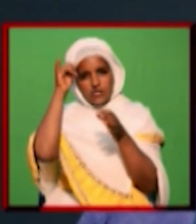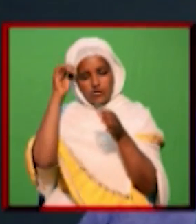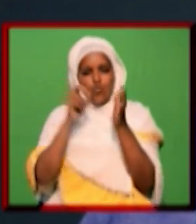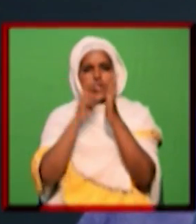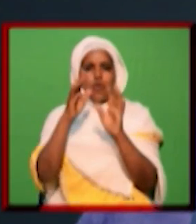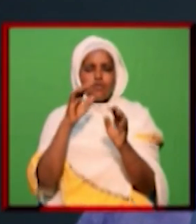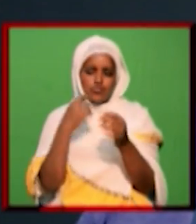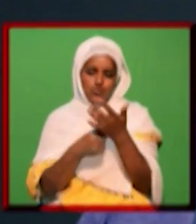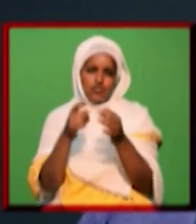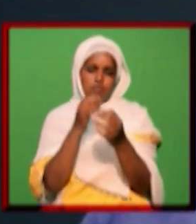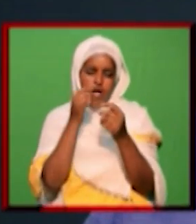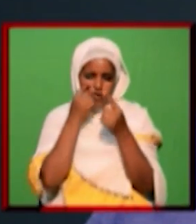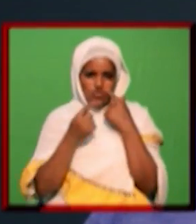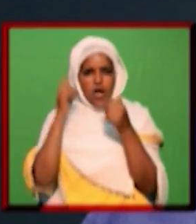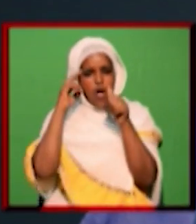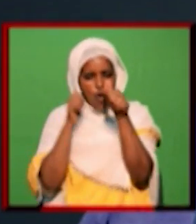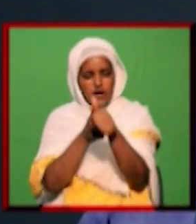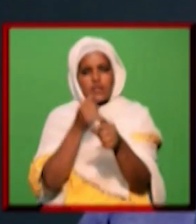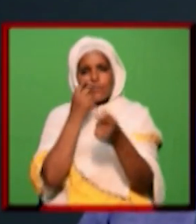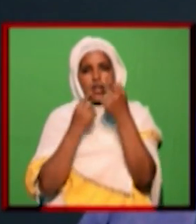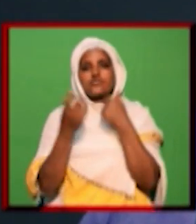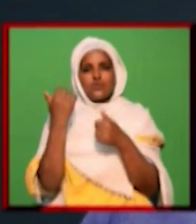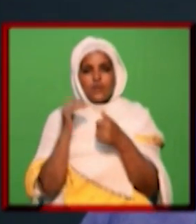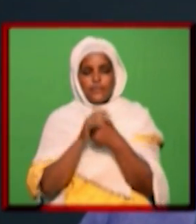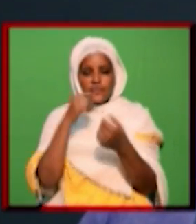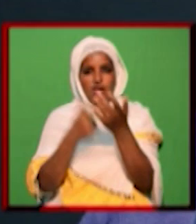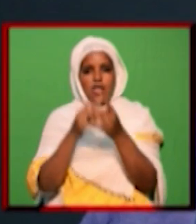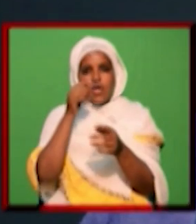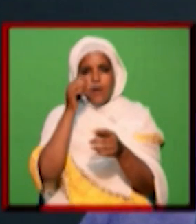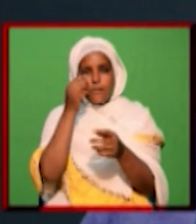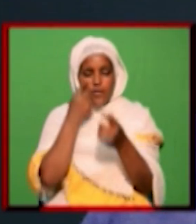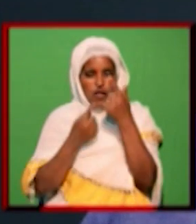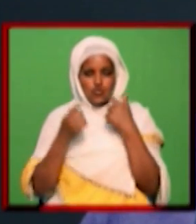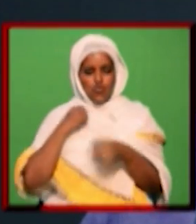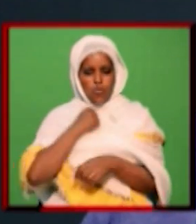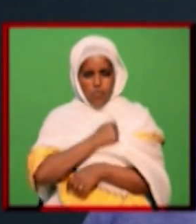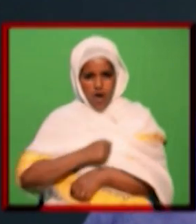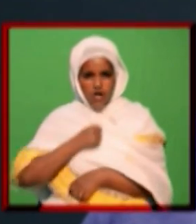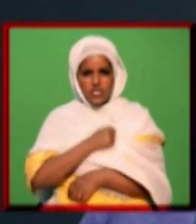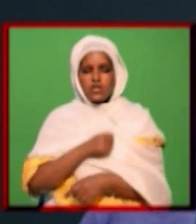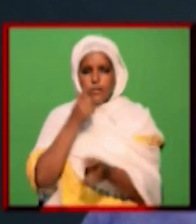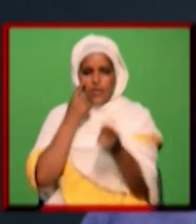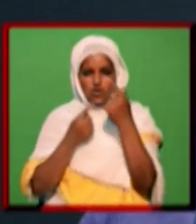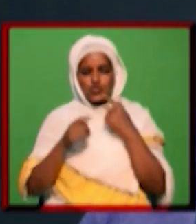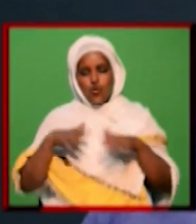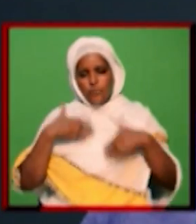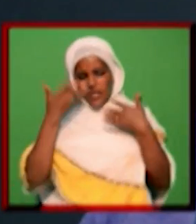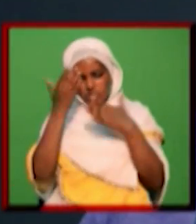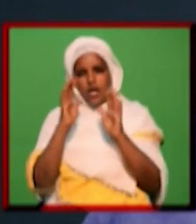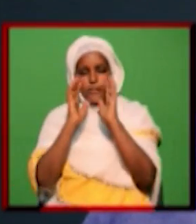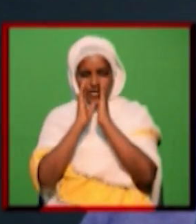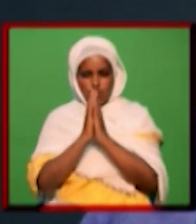اسوم القصوبتال حوارياتم القصوبتال انغدي يلقسو بلقسو نو انغدي بحزن بلقسو بنسا